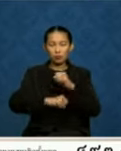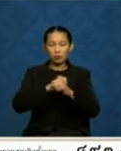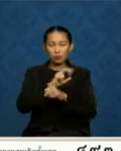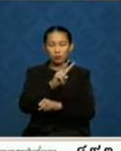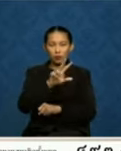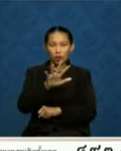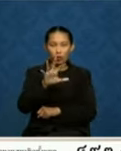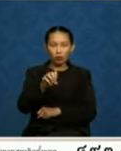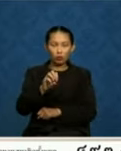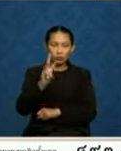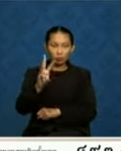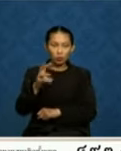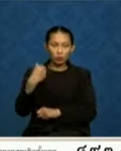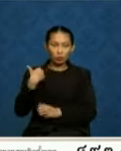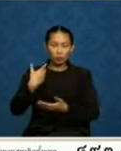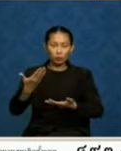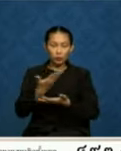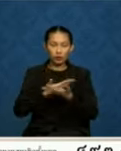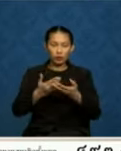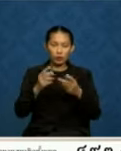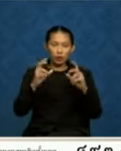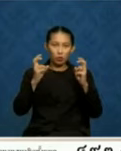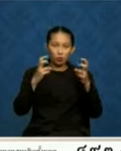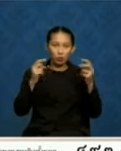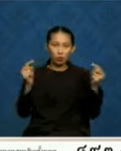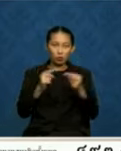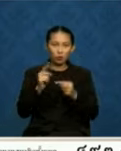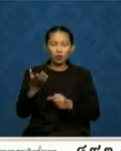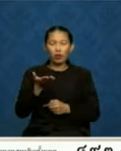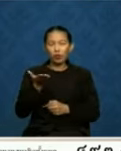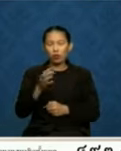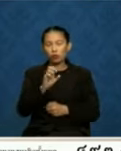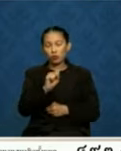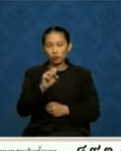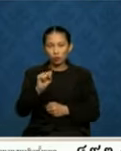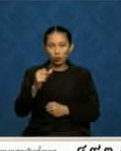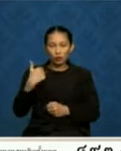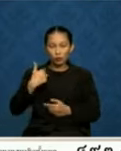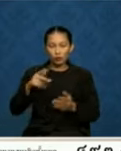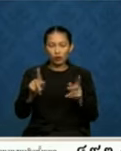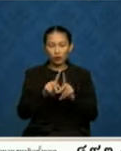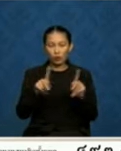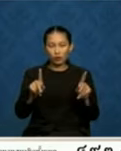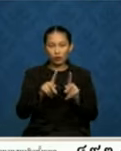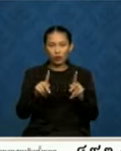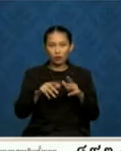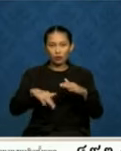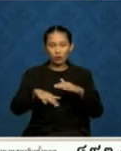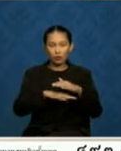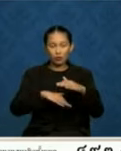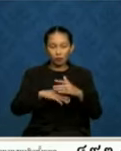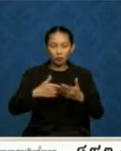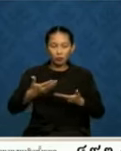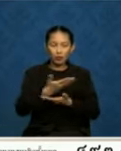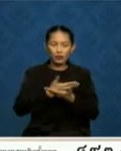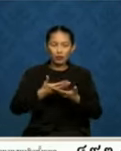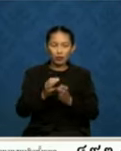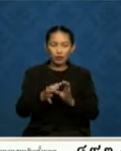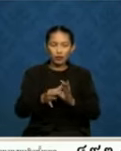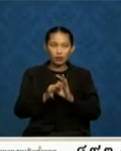2566ได้พิจารณายติเรื่องขอให้สภาผู้แทนราษฎรตั้งคณะกรรมการวิสามัญพิจารณาศึกษ